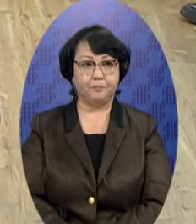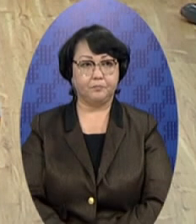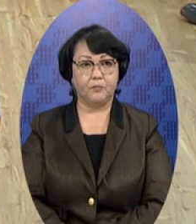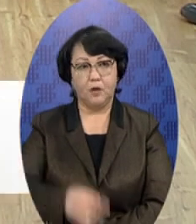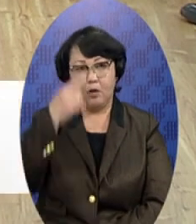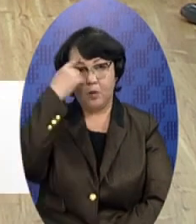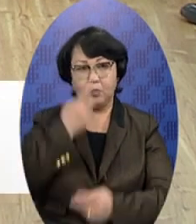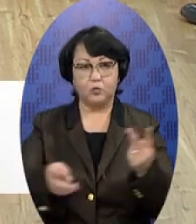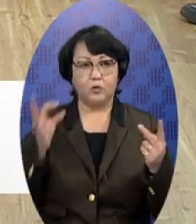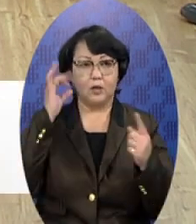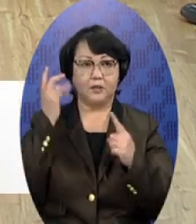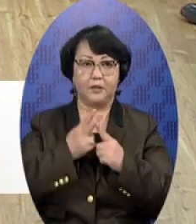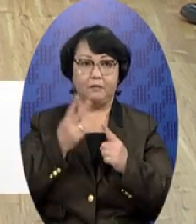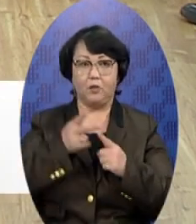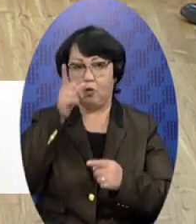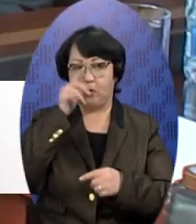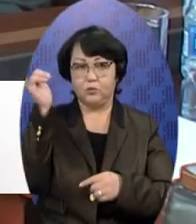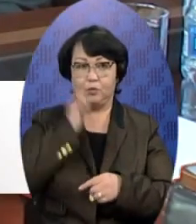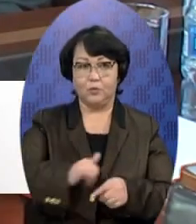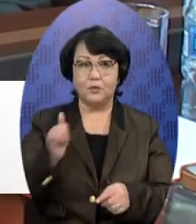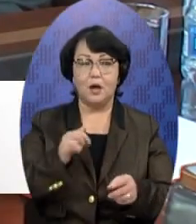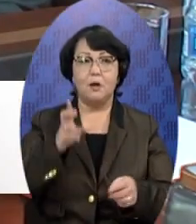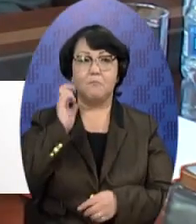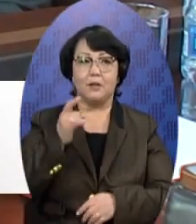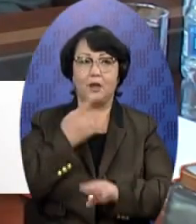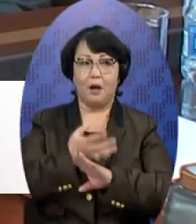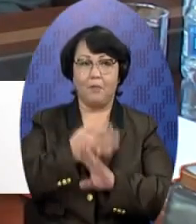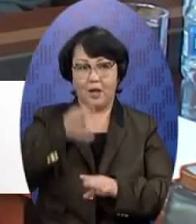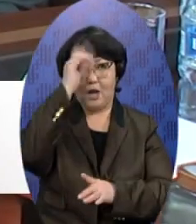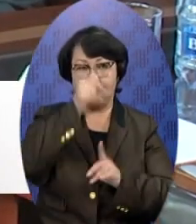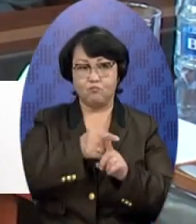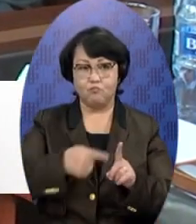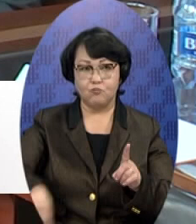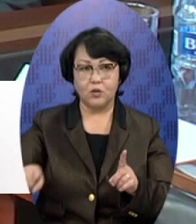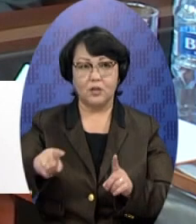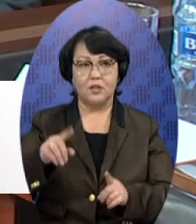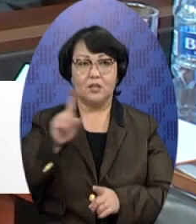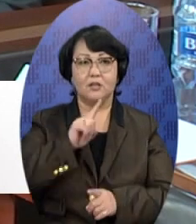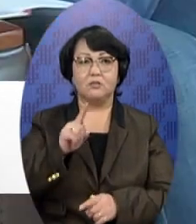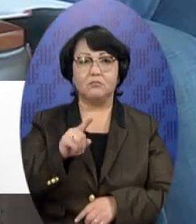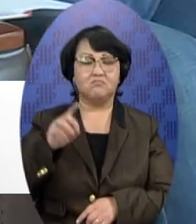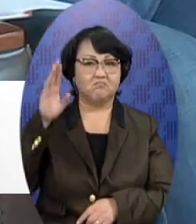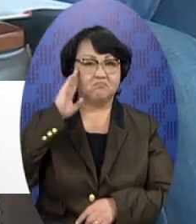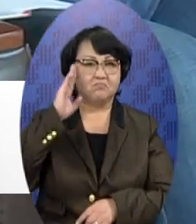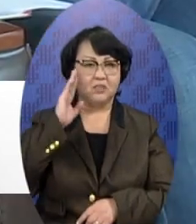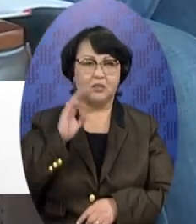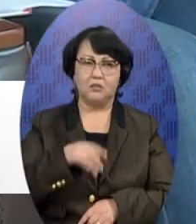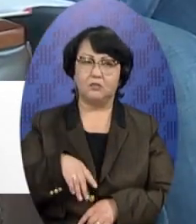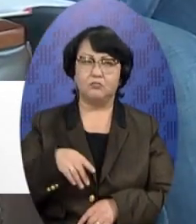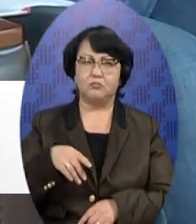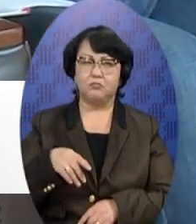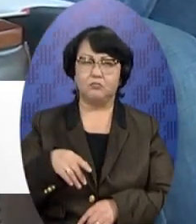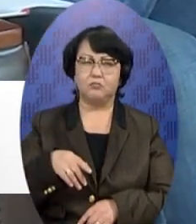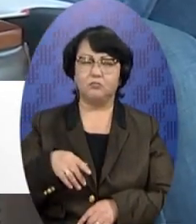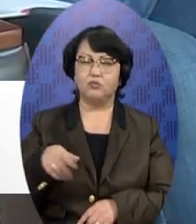Монголын үндэсний олон нийтийн радио телевиз Орсын холбооны улсын батлан хамгаалах яамны дэргэдэх зэвсэг түвшний Звездста телевизтэй хамтран халахгуулын түүхэн ялалтыг